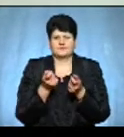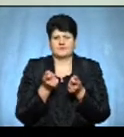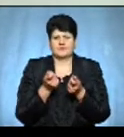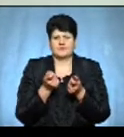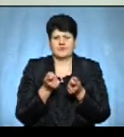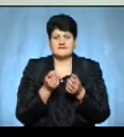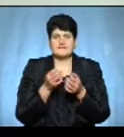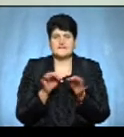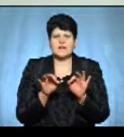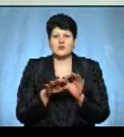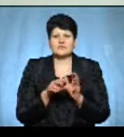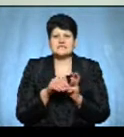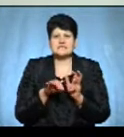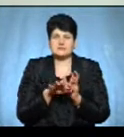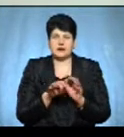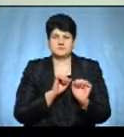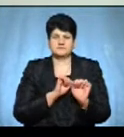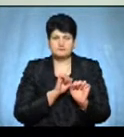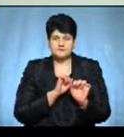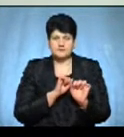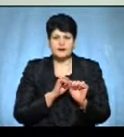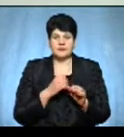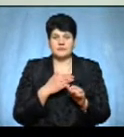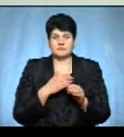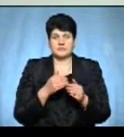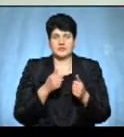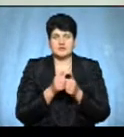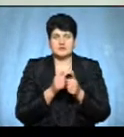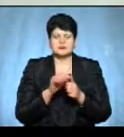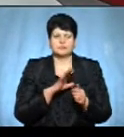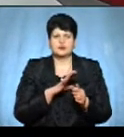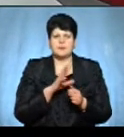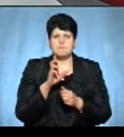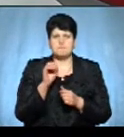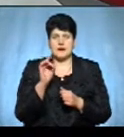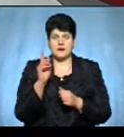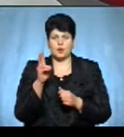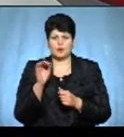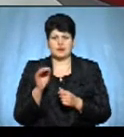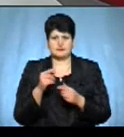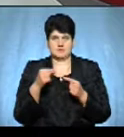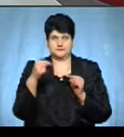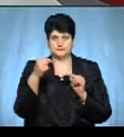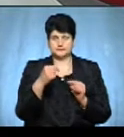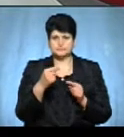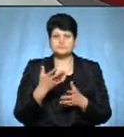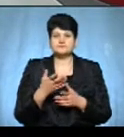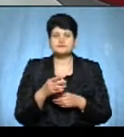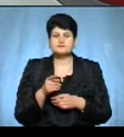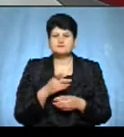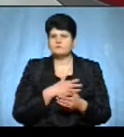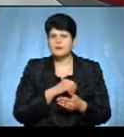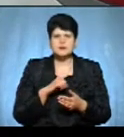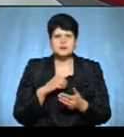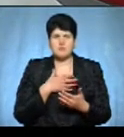так, прошарок вільної землі. Навпроти нас стояли ВВшники і беркутівці, які, ну, на